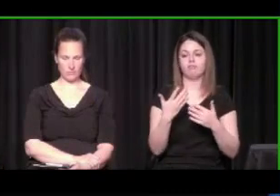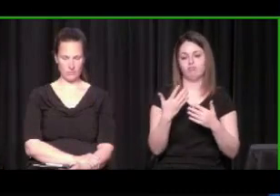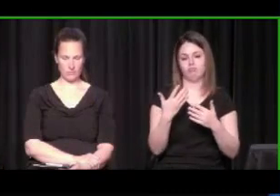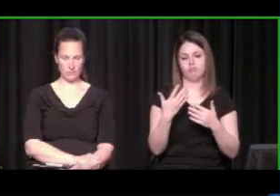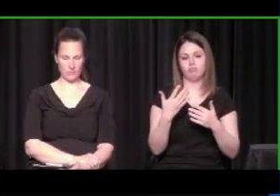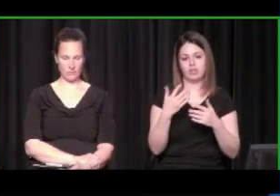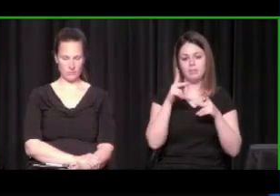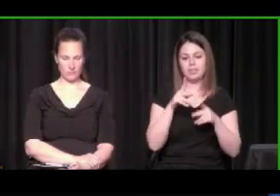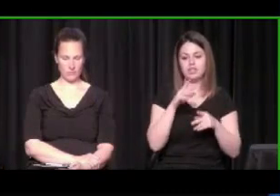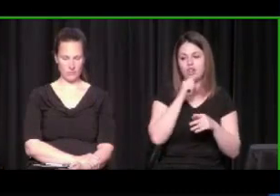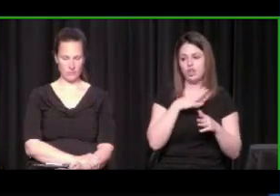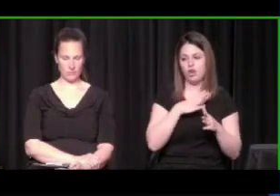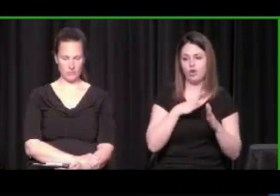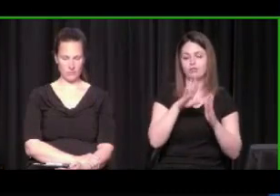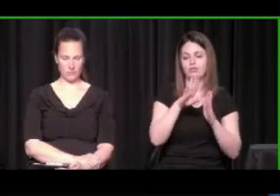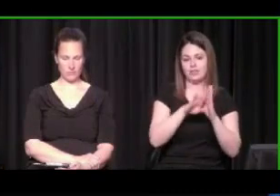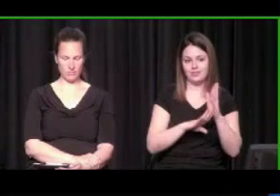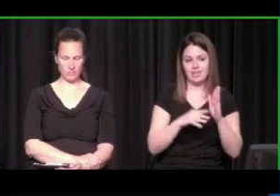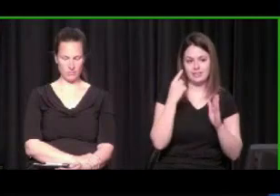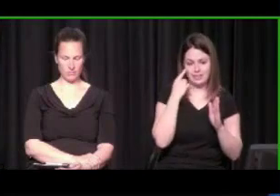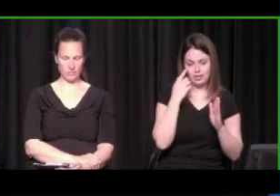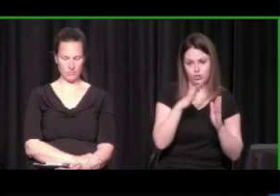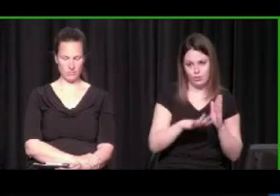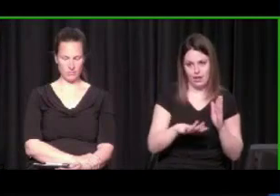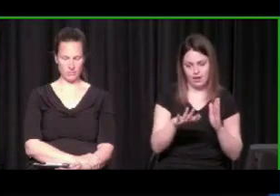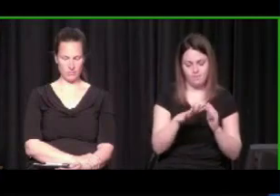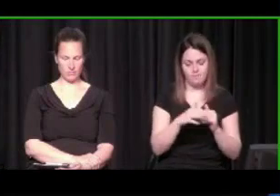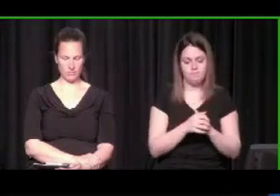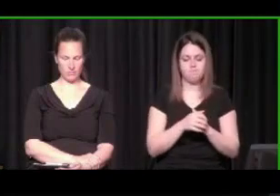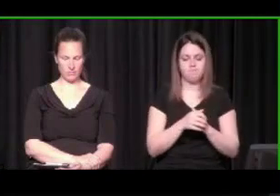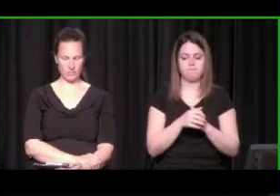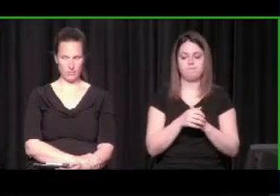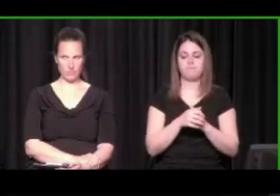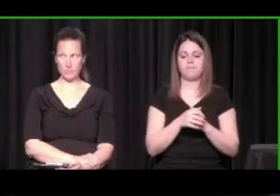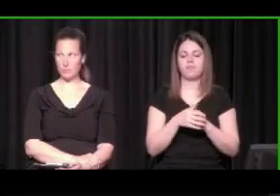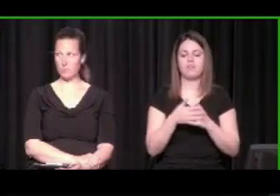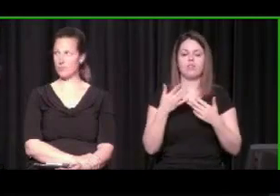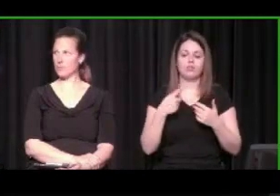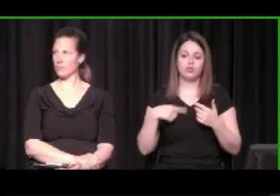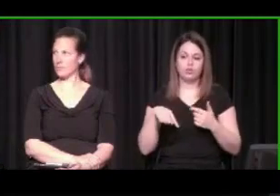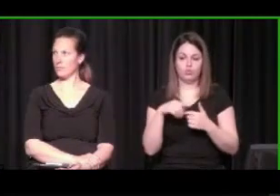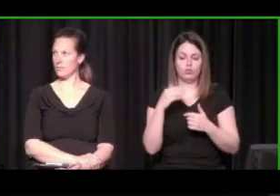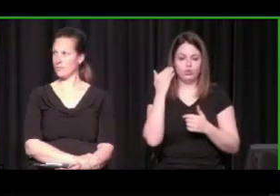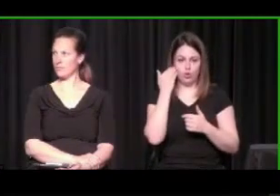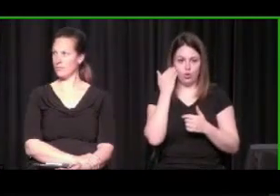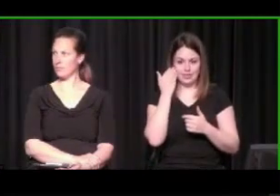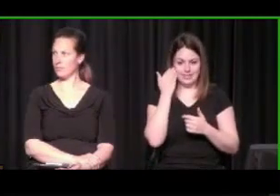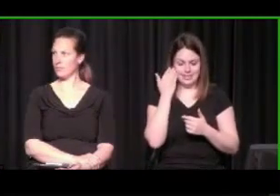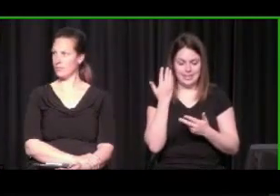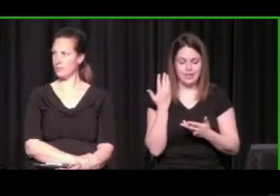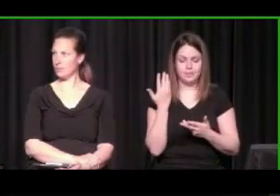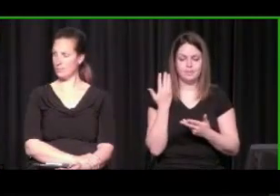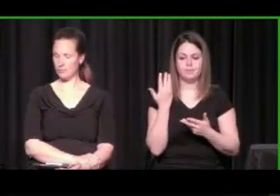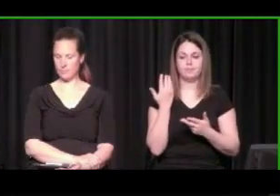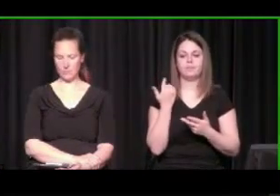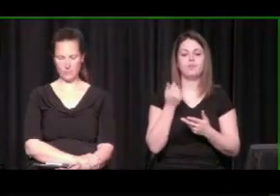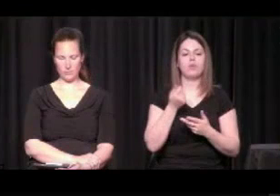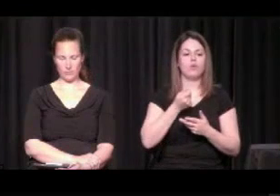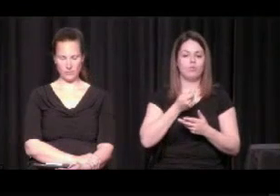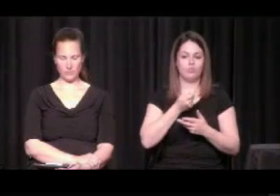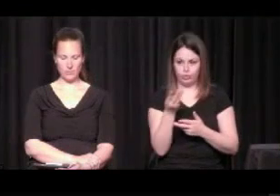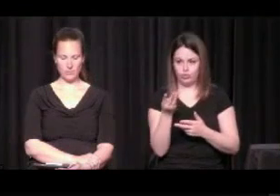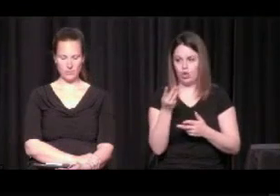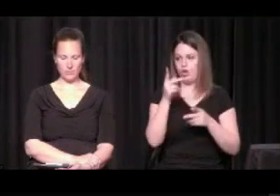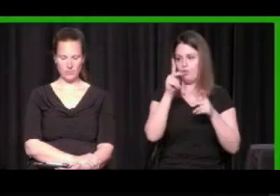personnes âgées qui présentent une déficience intellectuelle. Encore une fois, ce qu'on sait, c'est que, comme c'est le cas pour